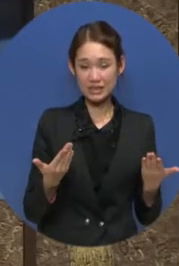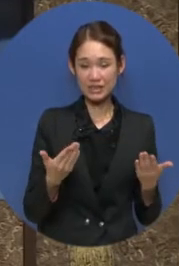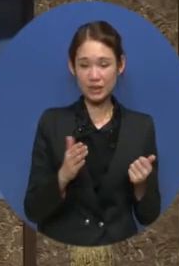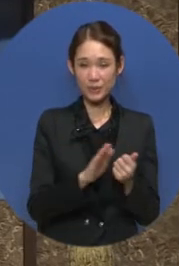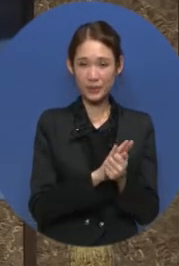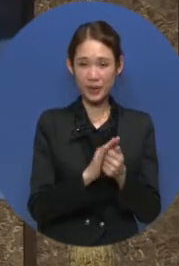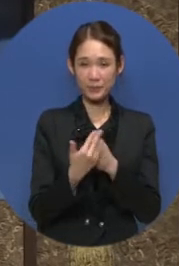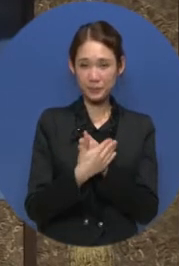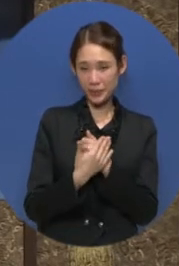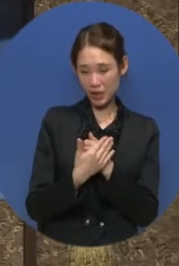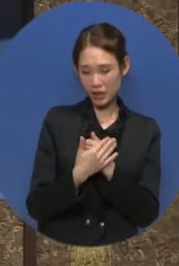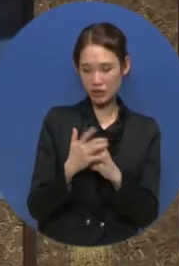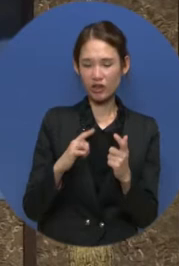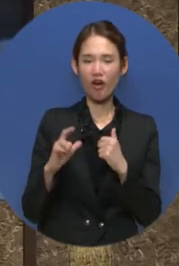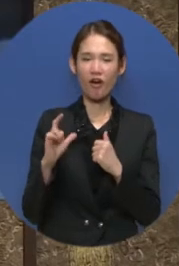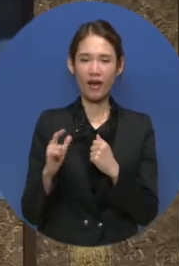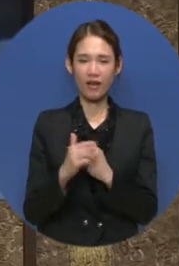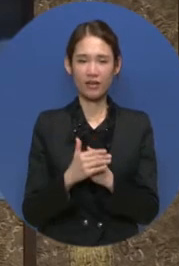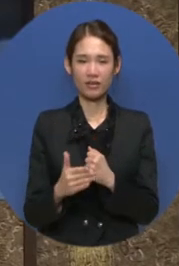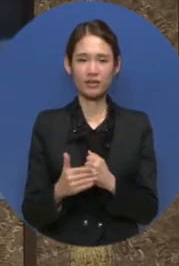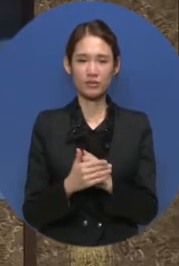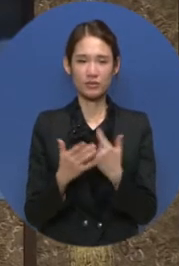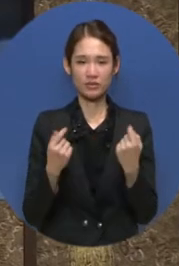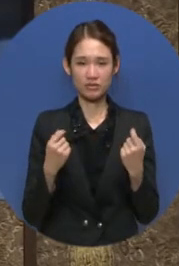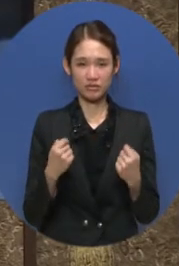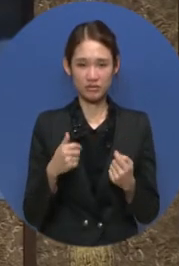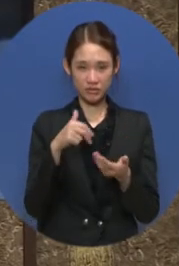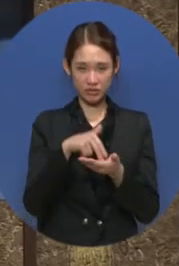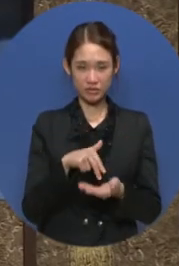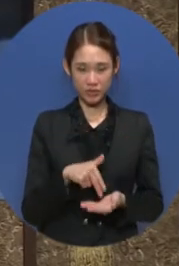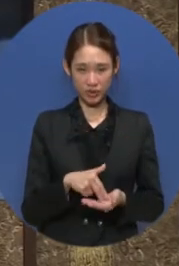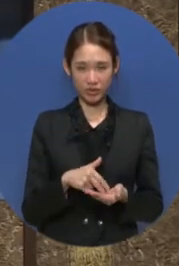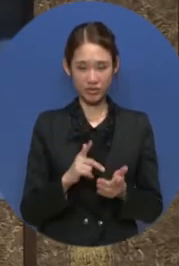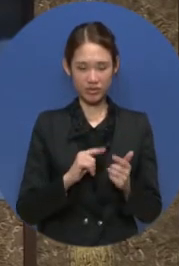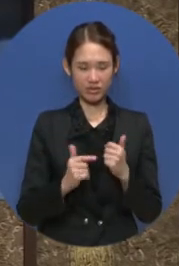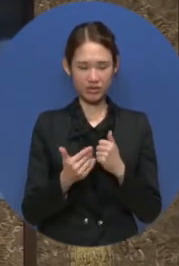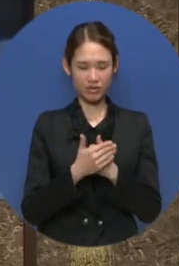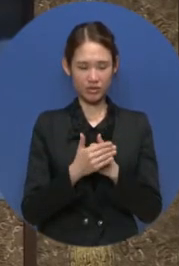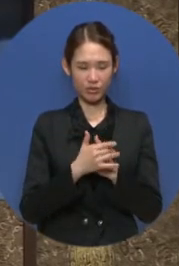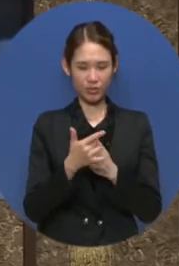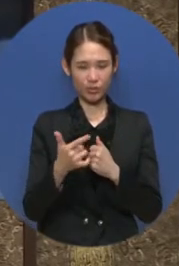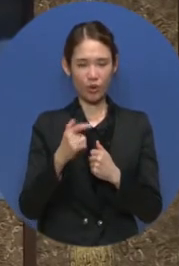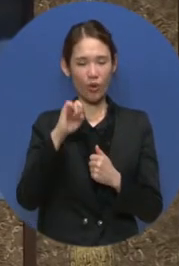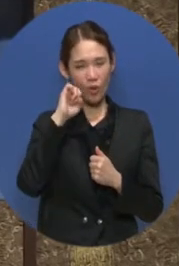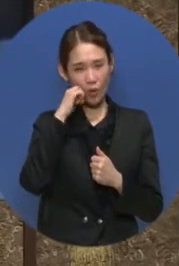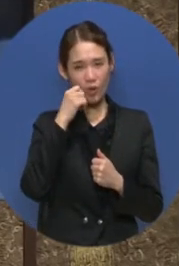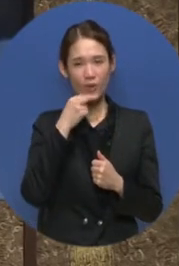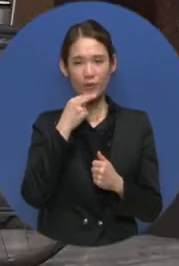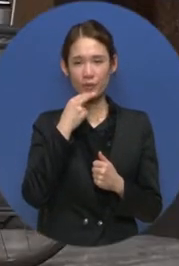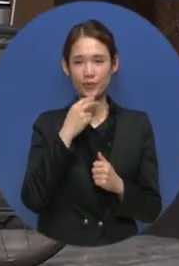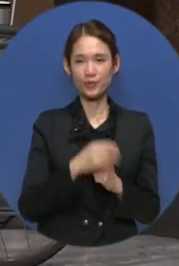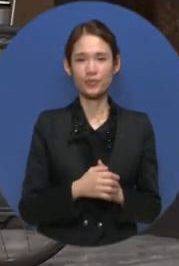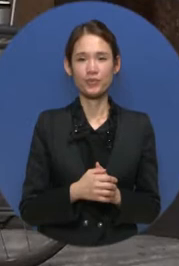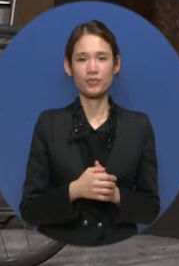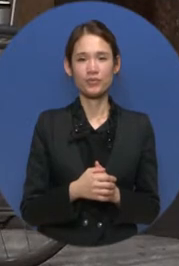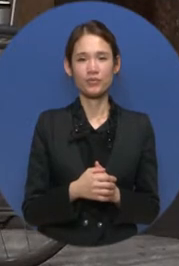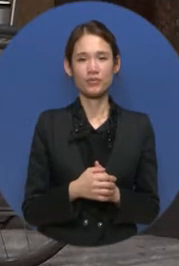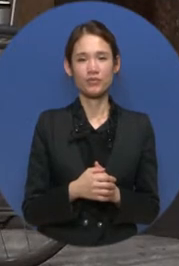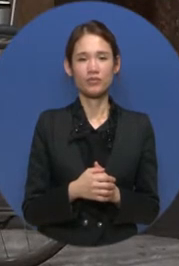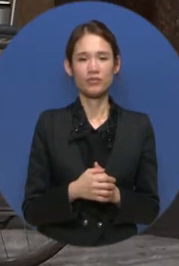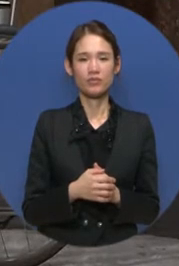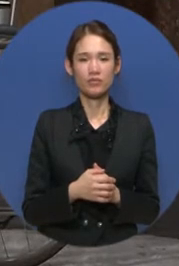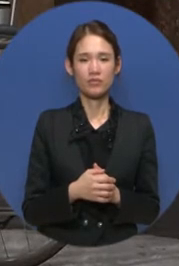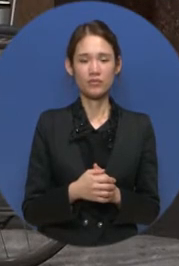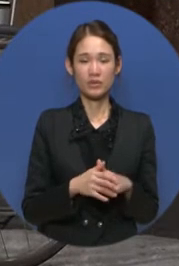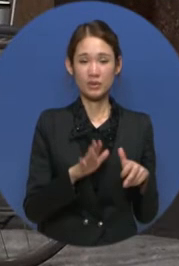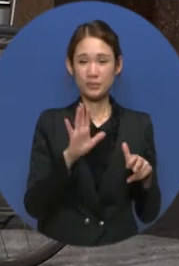예. 뭐 배려하는 측면이 강하다 보니까 그런 측면에서는 일하는 데는 큰 어려움이 없습니다. 네. 근데 이제